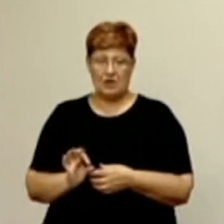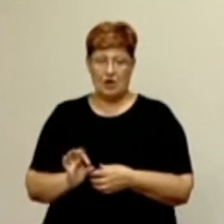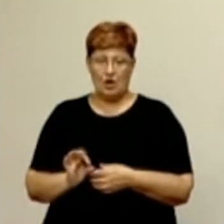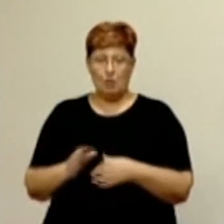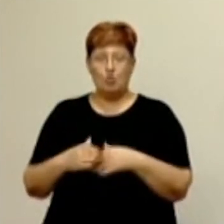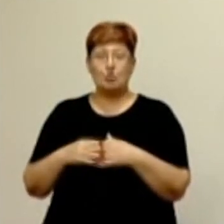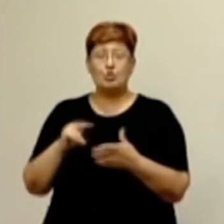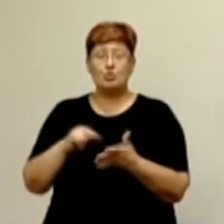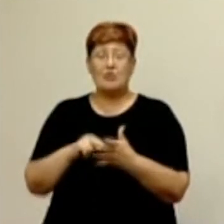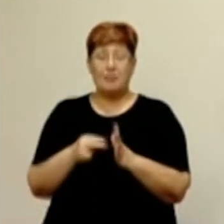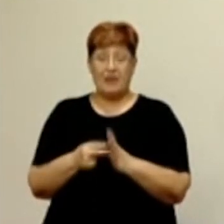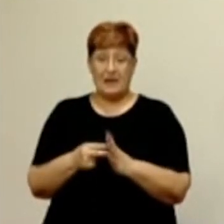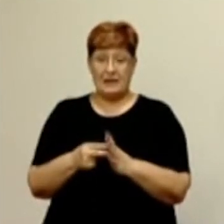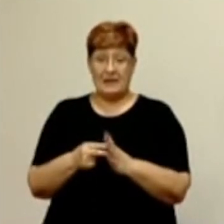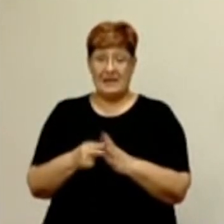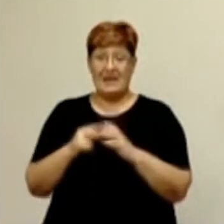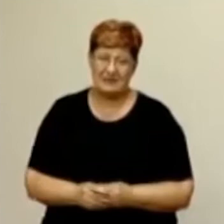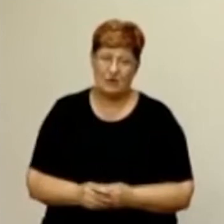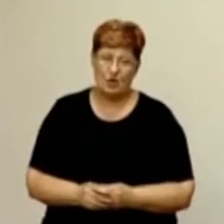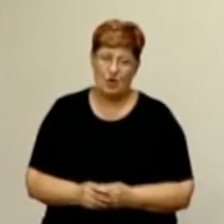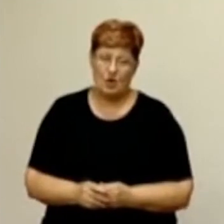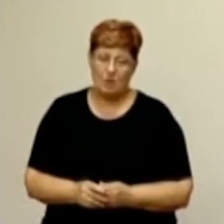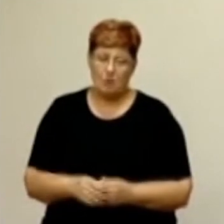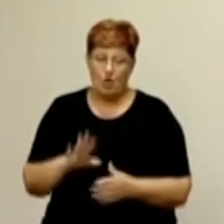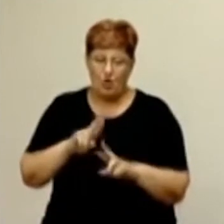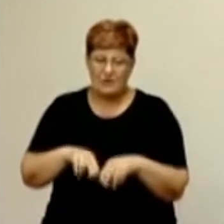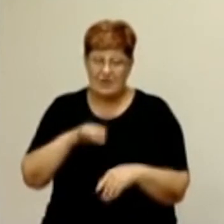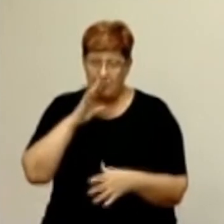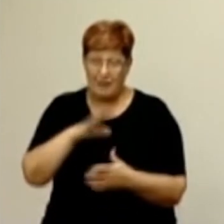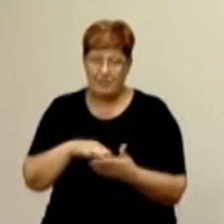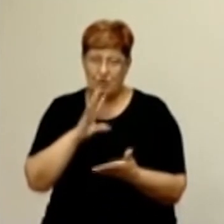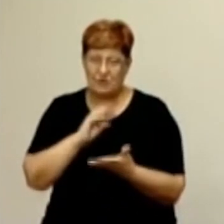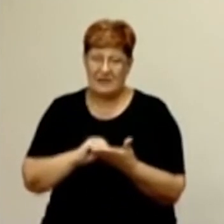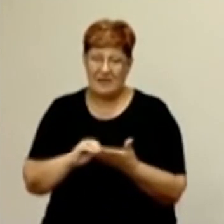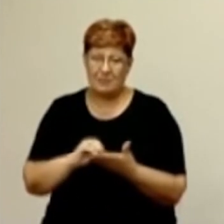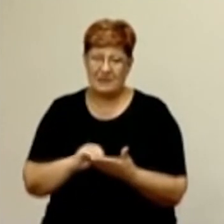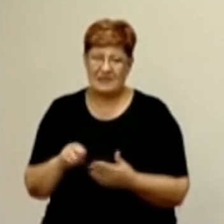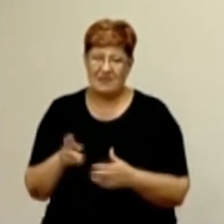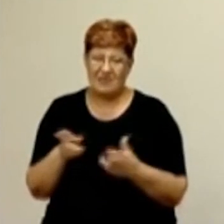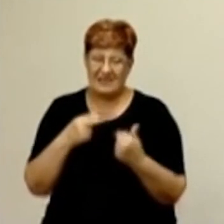hvatanja u koštac sa koruptivnim sistemom koji poput karcinoma izjeda kompletno društvo.